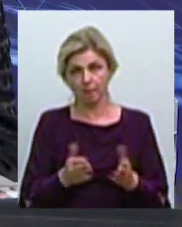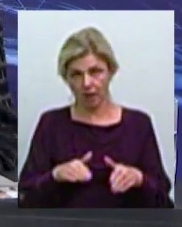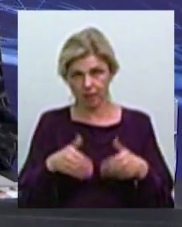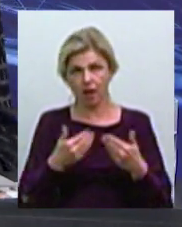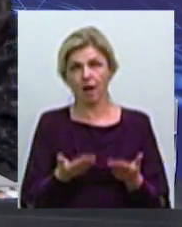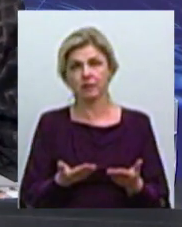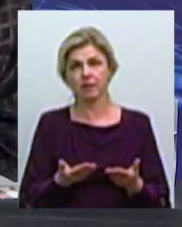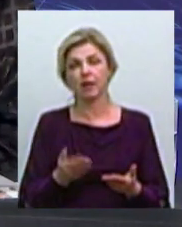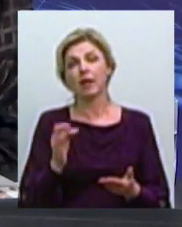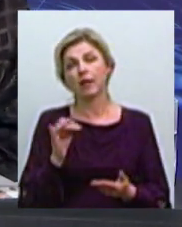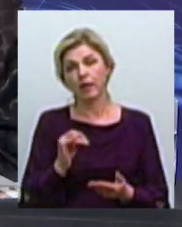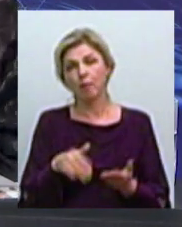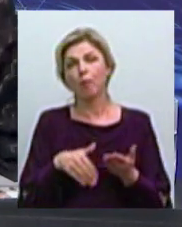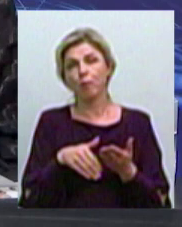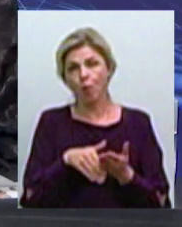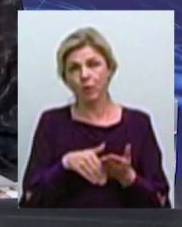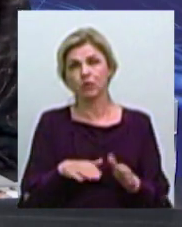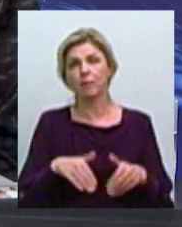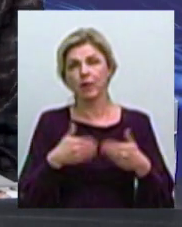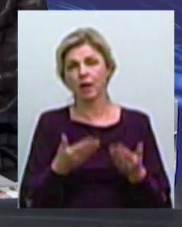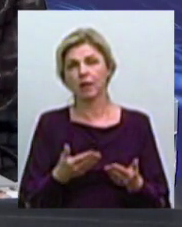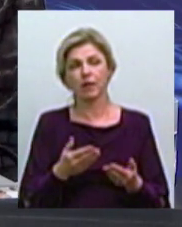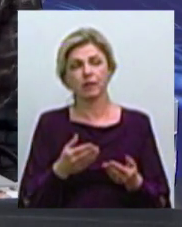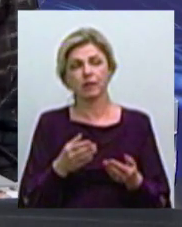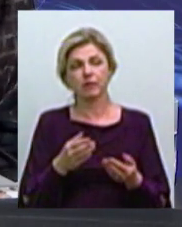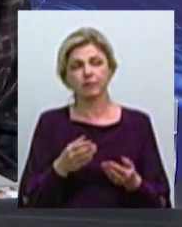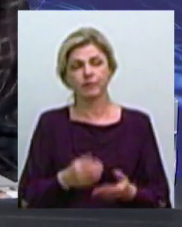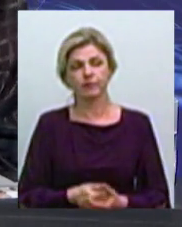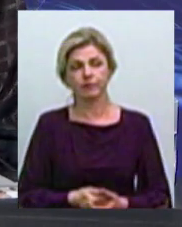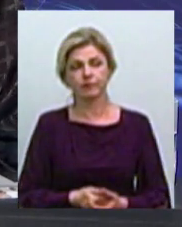предлагается. Вот, и помощь предлагается